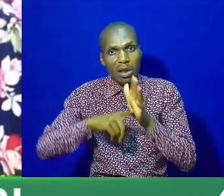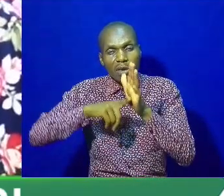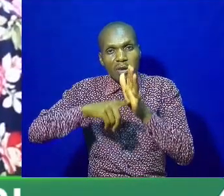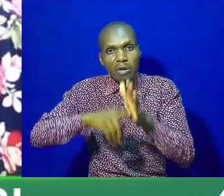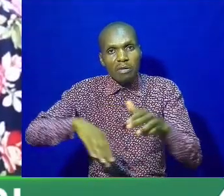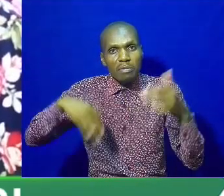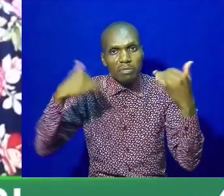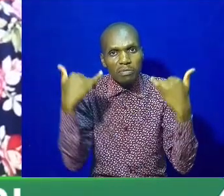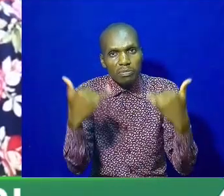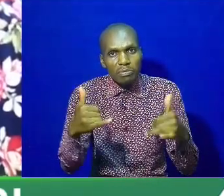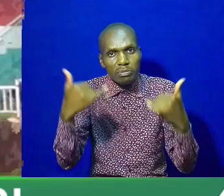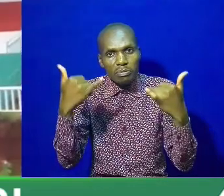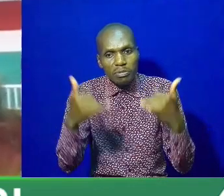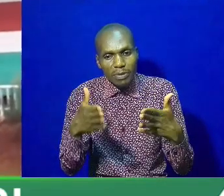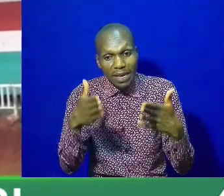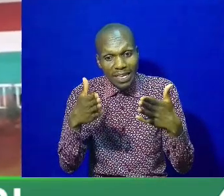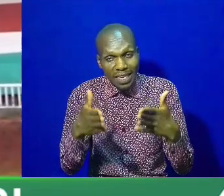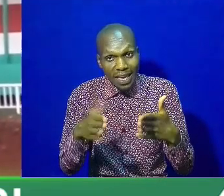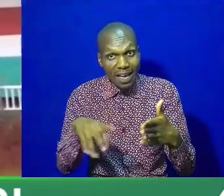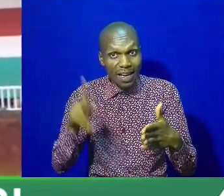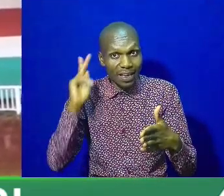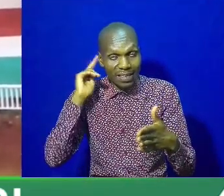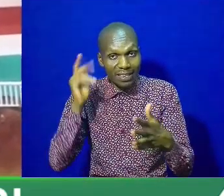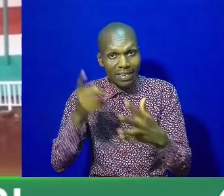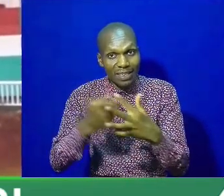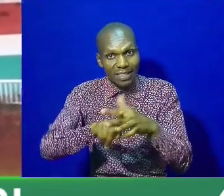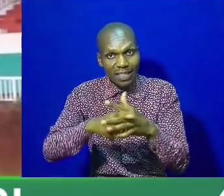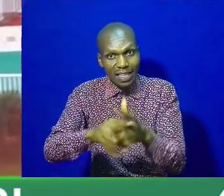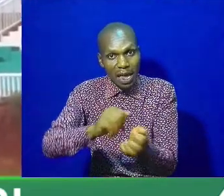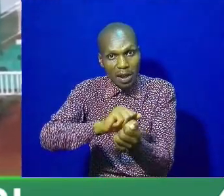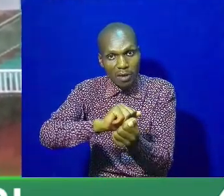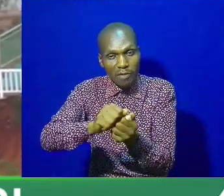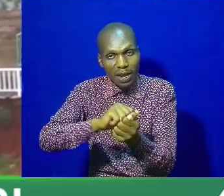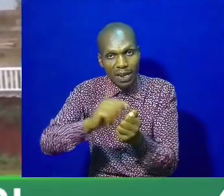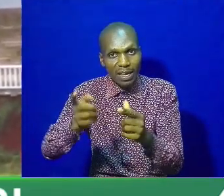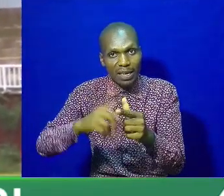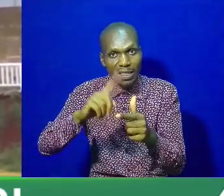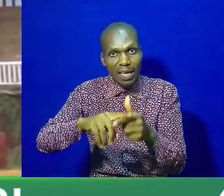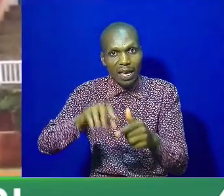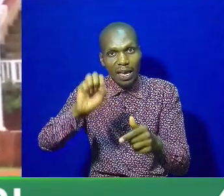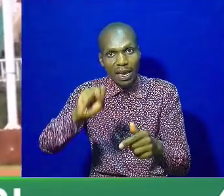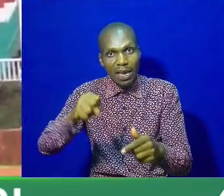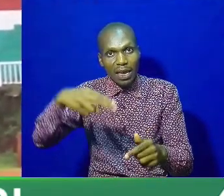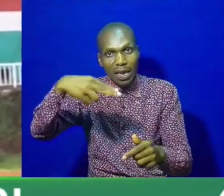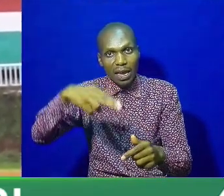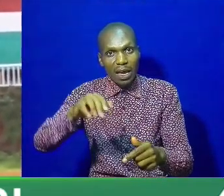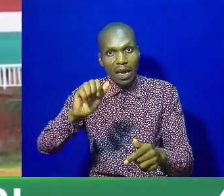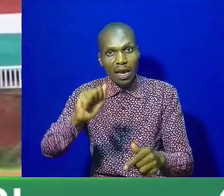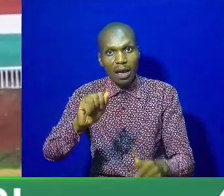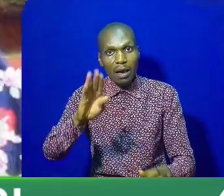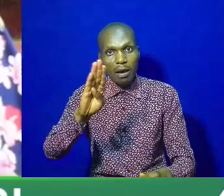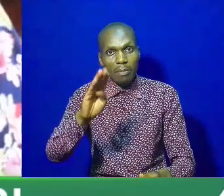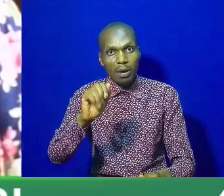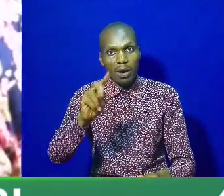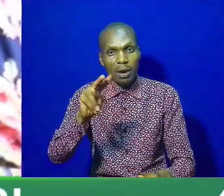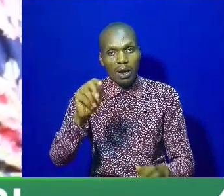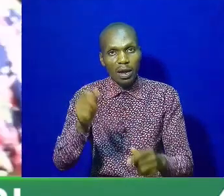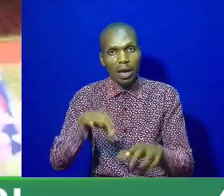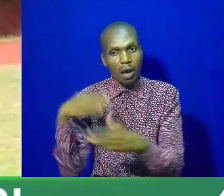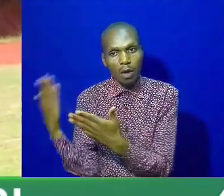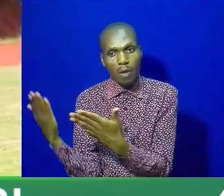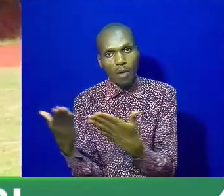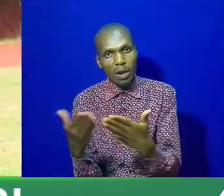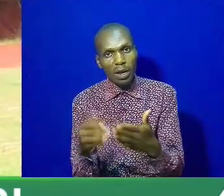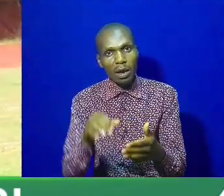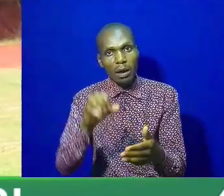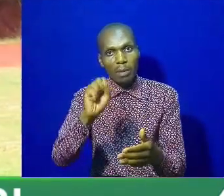ne ase Gusii Stadium. Wocha kira ijumeye ase Shabana FC era arigani SS Assad. Egeti kengira